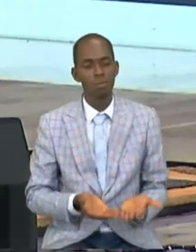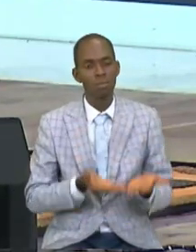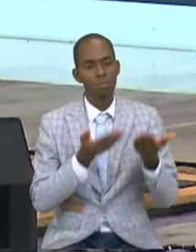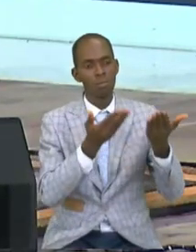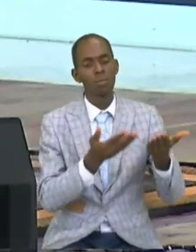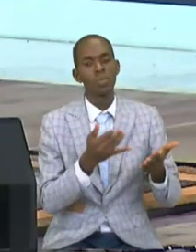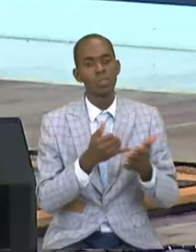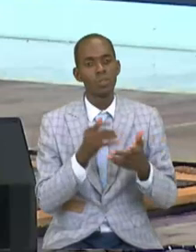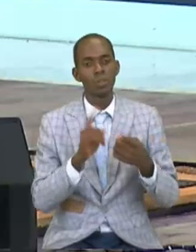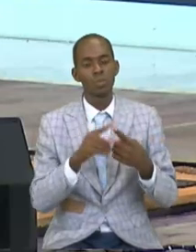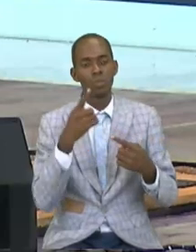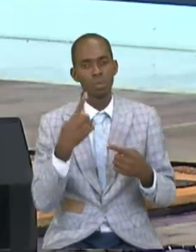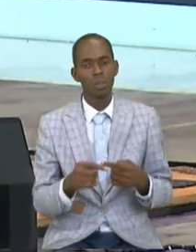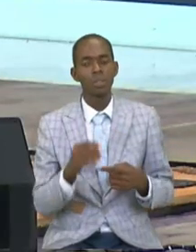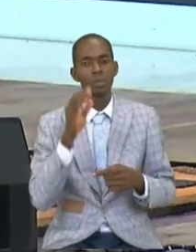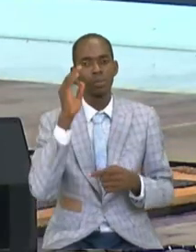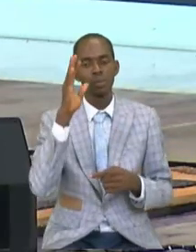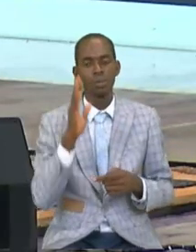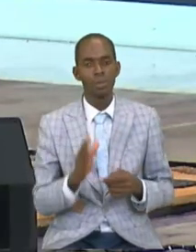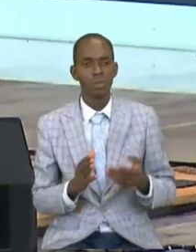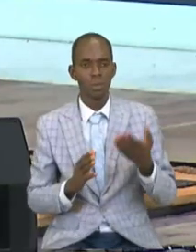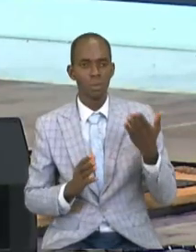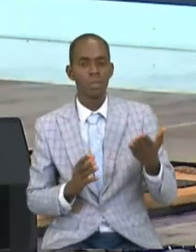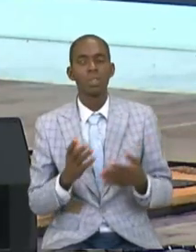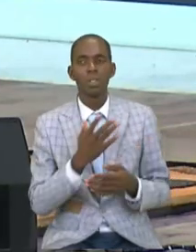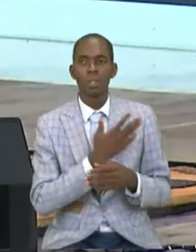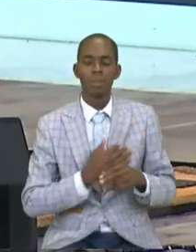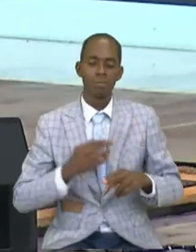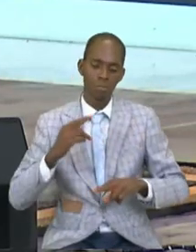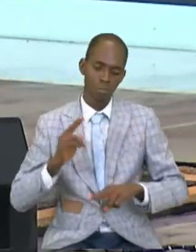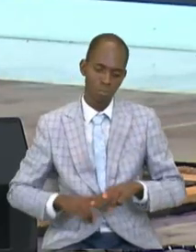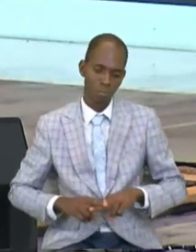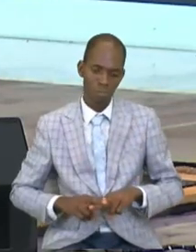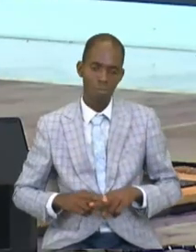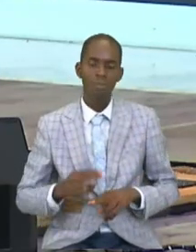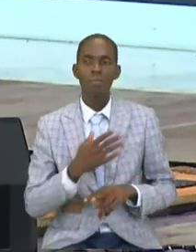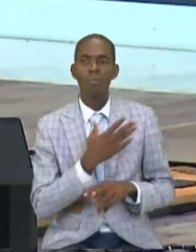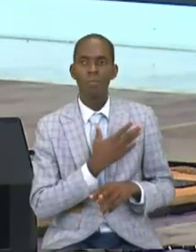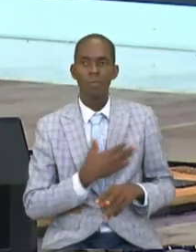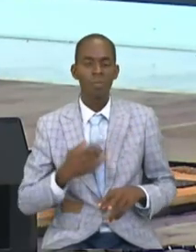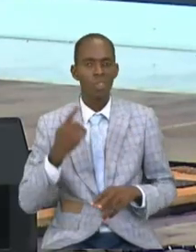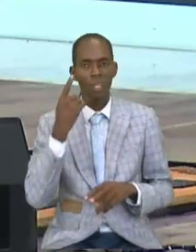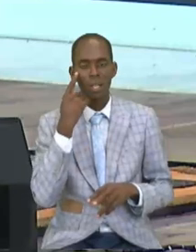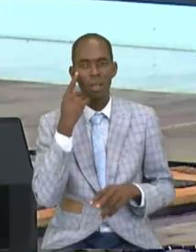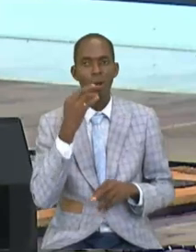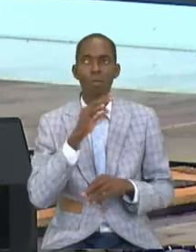remit aux serviteurs et s'assit.